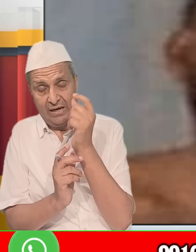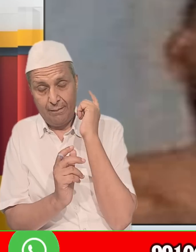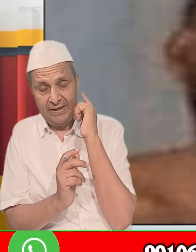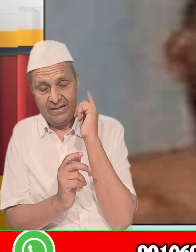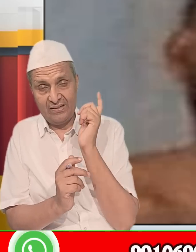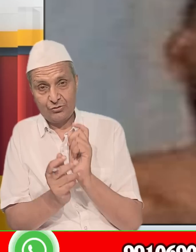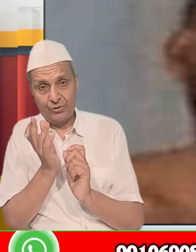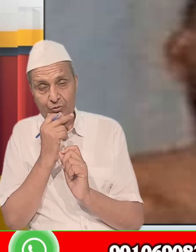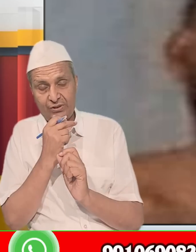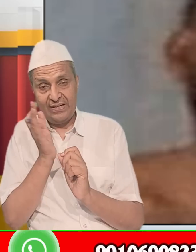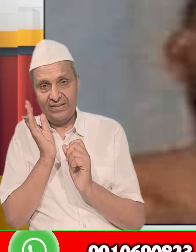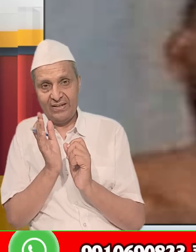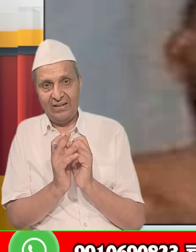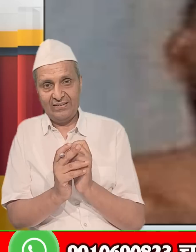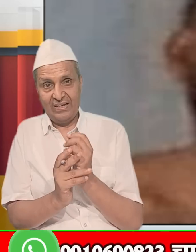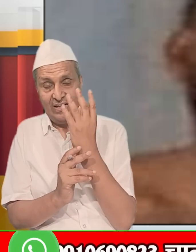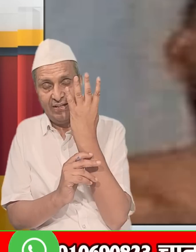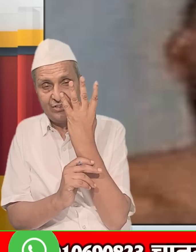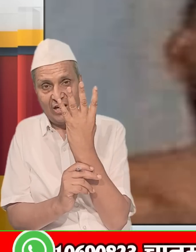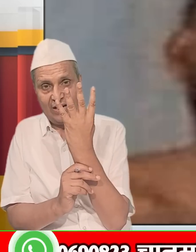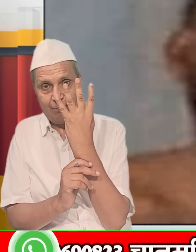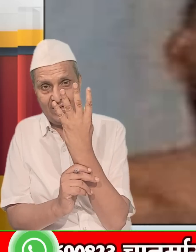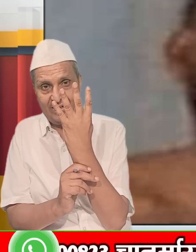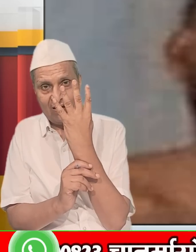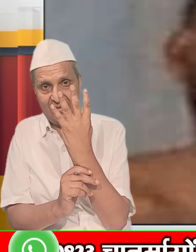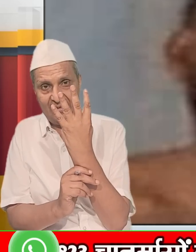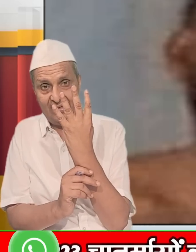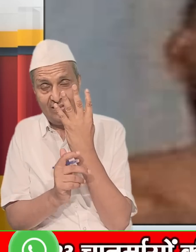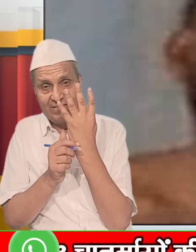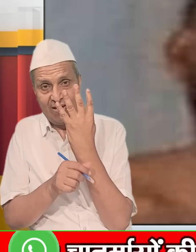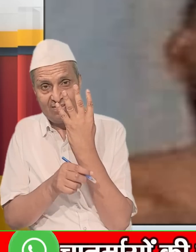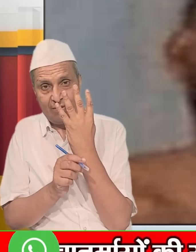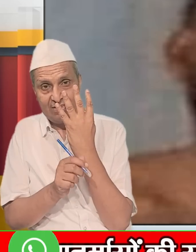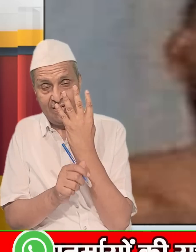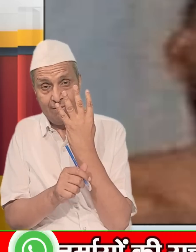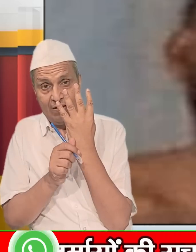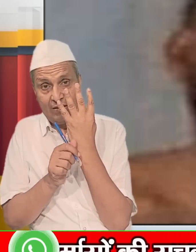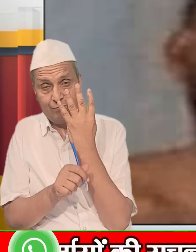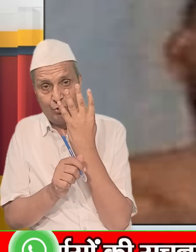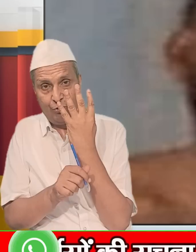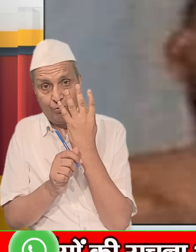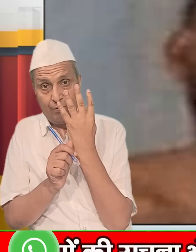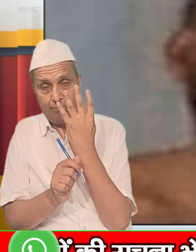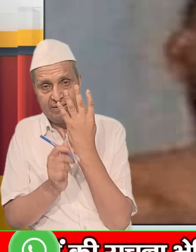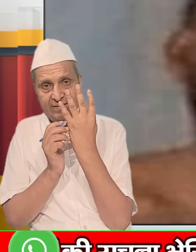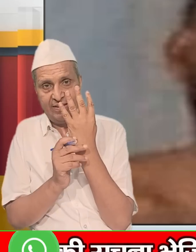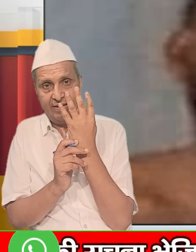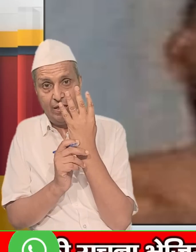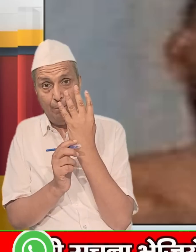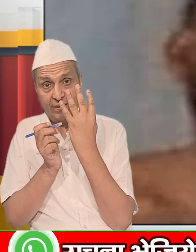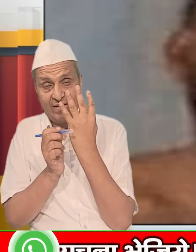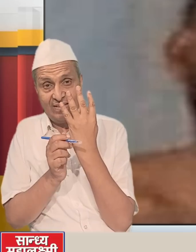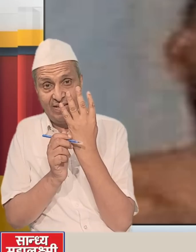को हम अपने एक कान से सुनकर दूसरे से निकाल देते हैं। ये चार बड़े कारण हैं, ये जैन समाज की कमजोरी को बताते